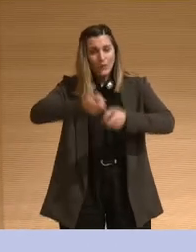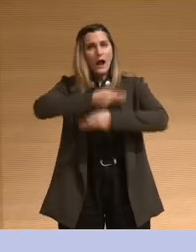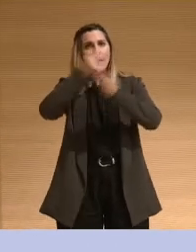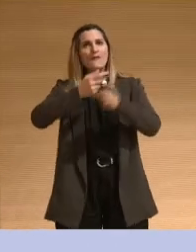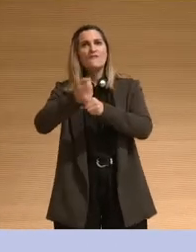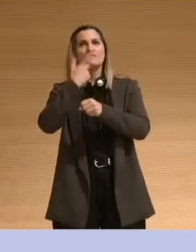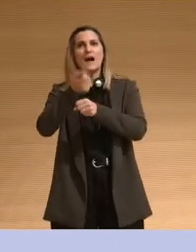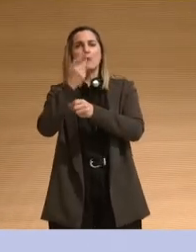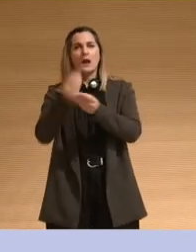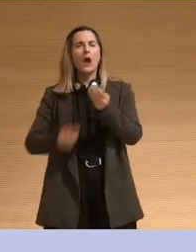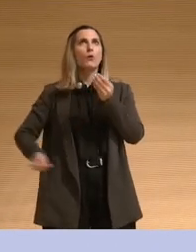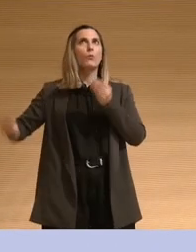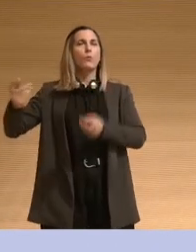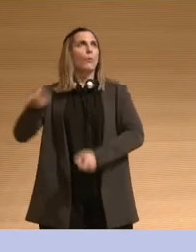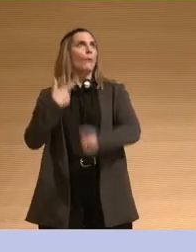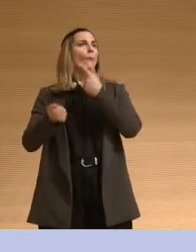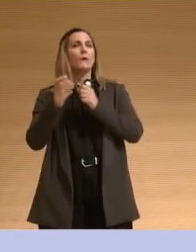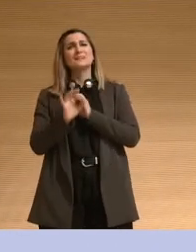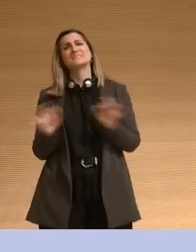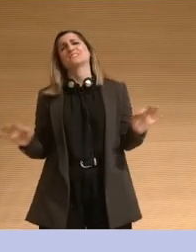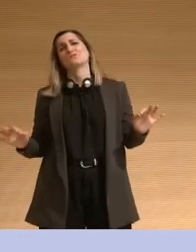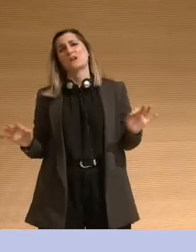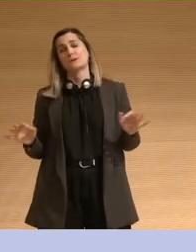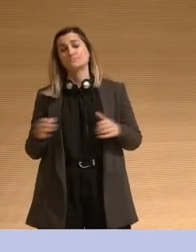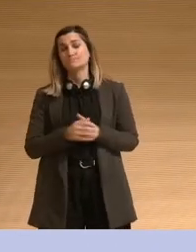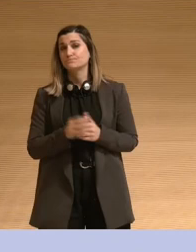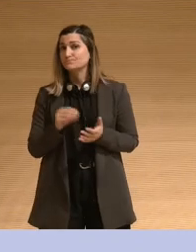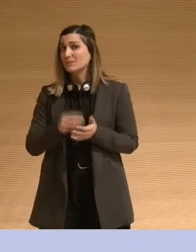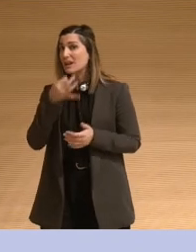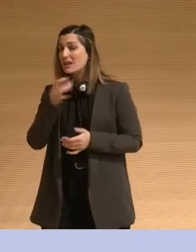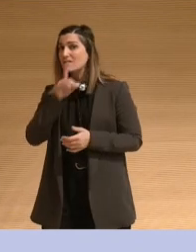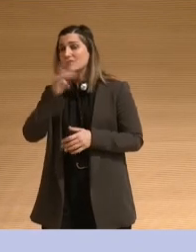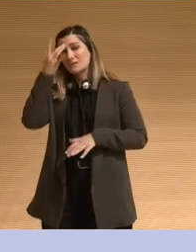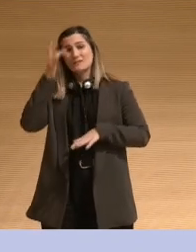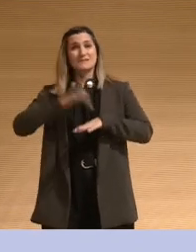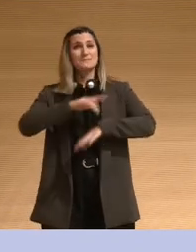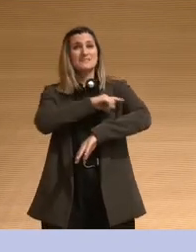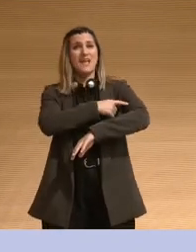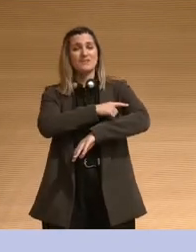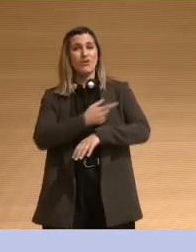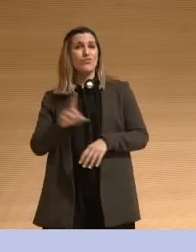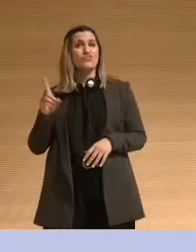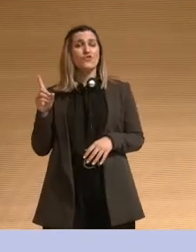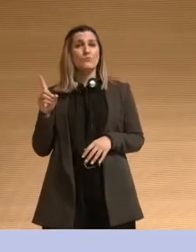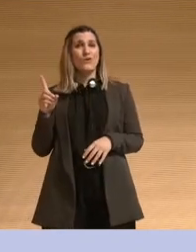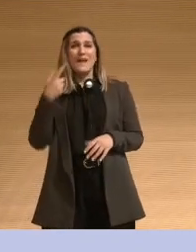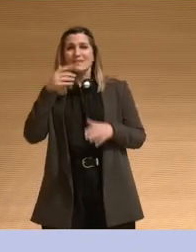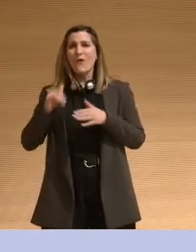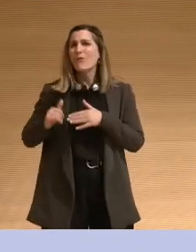σας σημείωση λοιπόν. Ξαναλέω ότι το Δρομοκαίτιο δεν είναι ένα ψυχιατρίο με